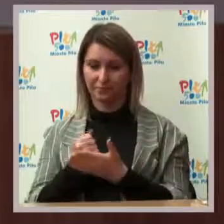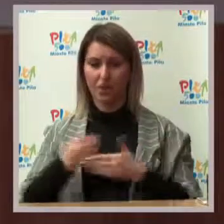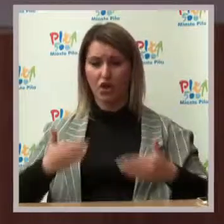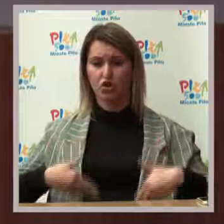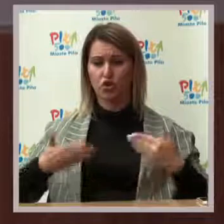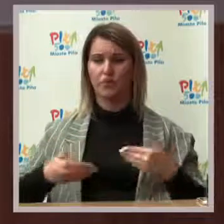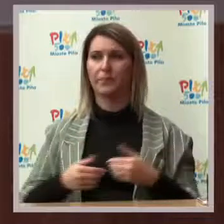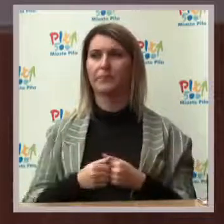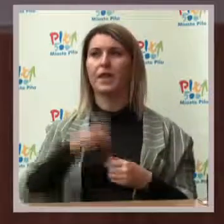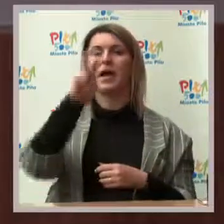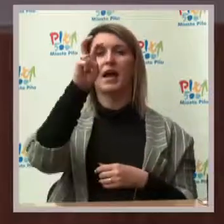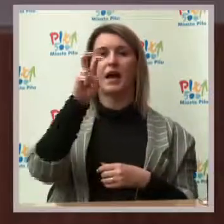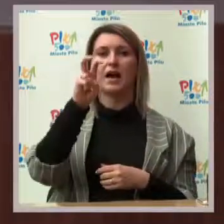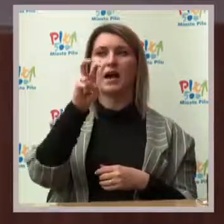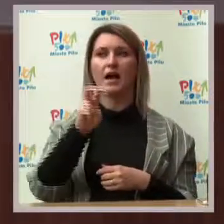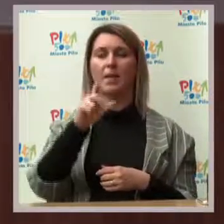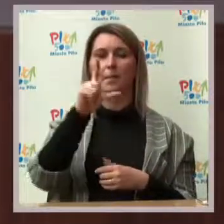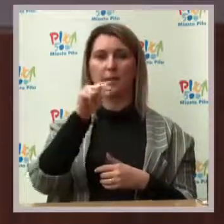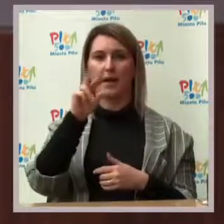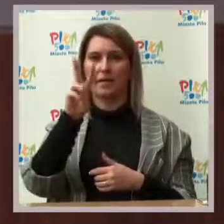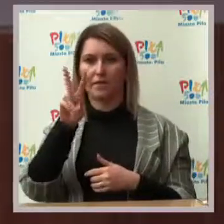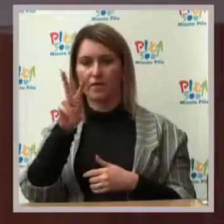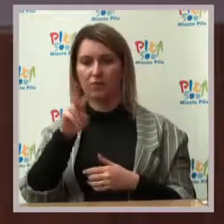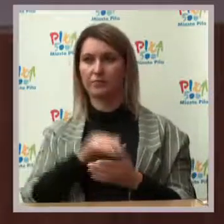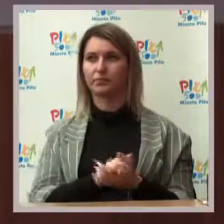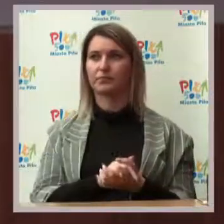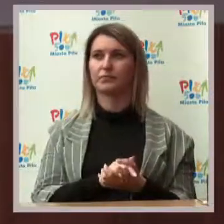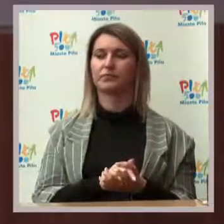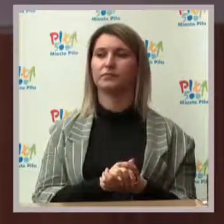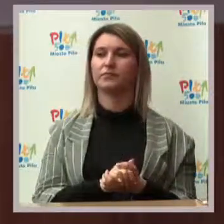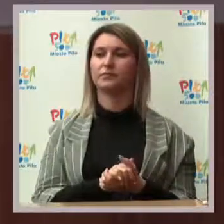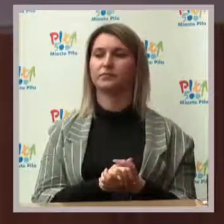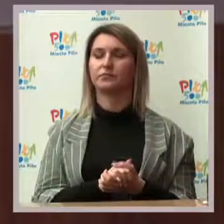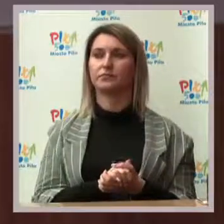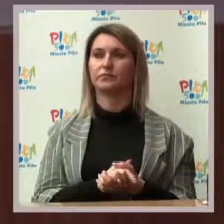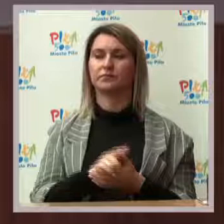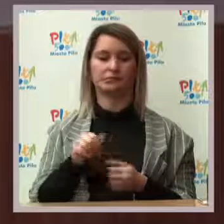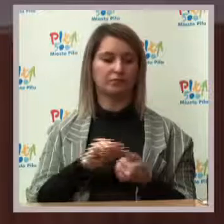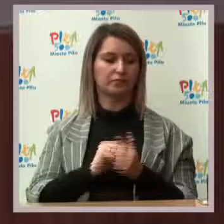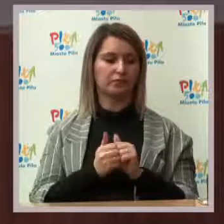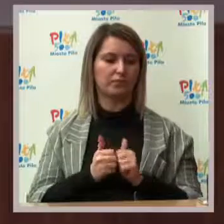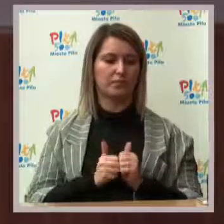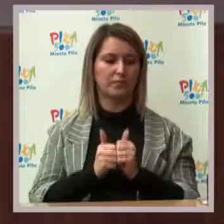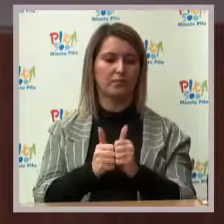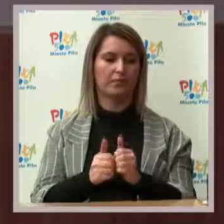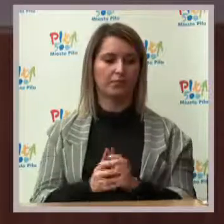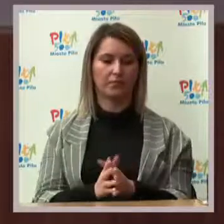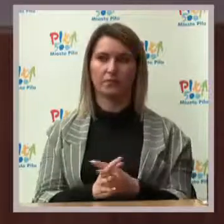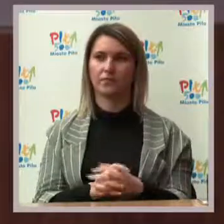zdrowia będziemy na pewno kontynuować zadania, które już realizowaliśmy, chociażby takie